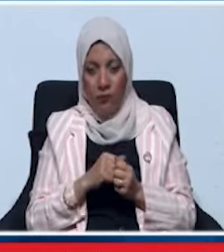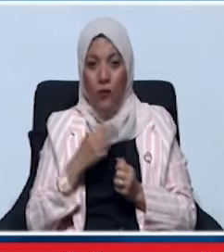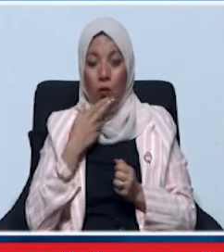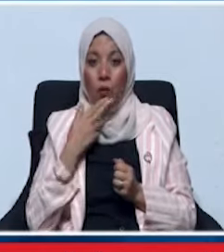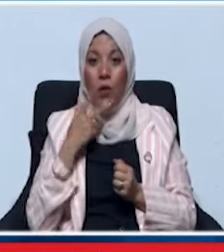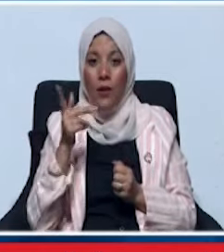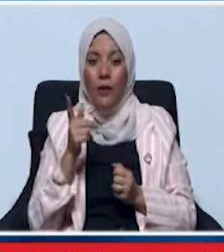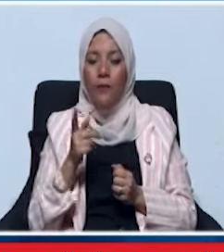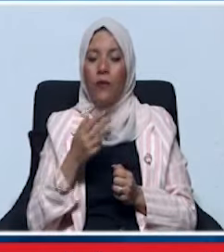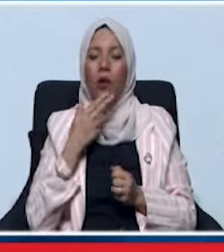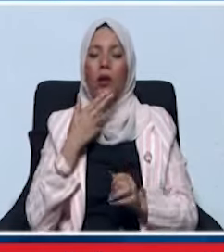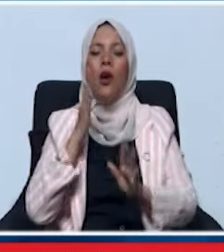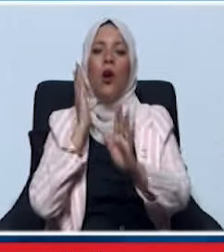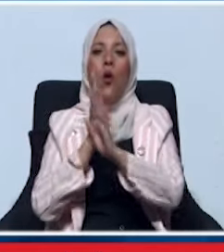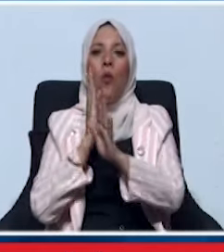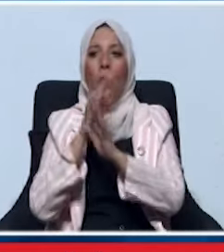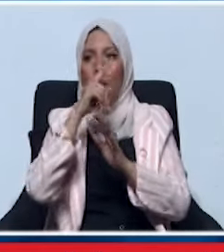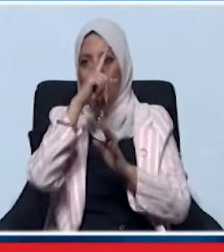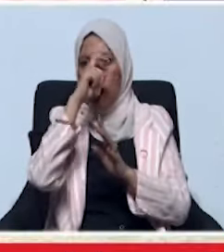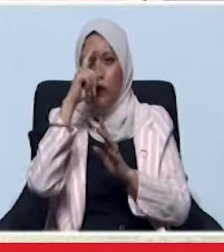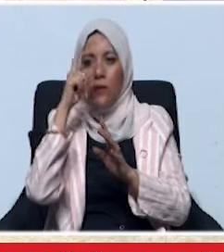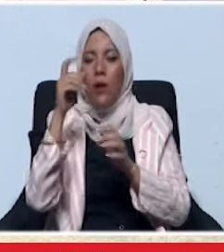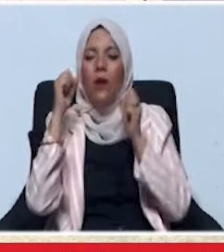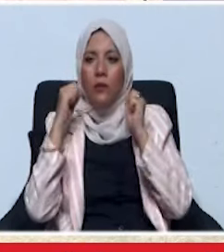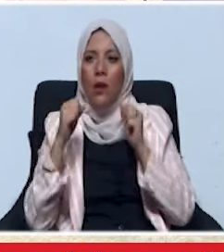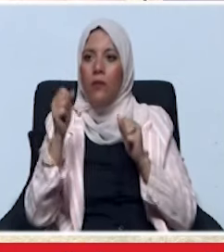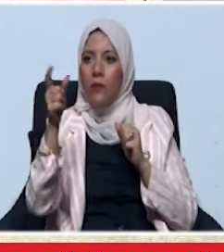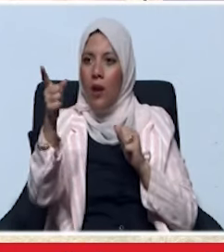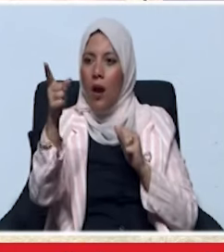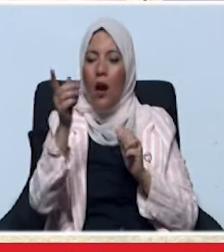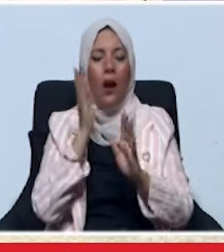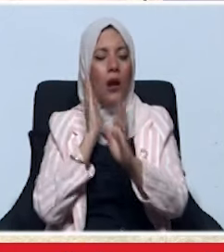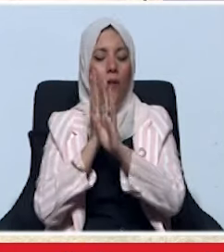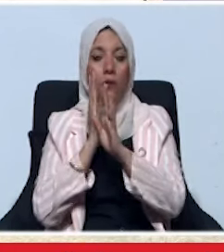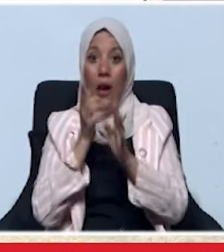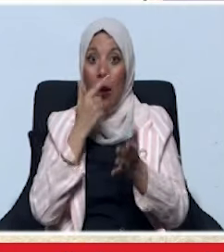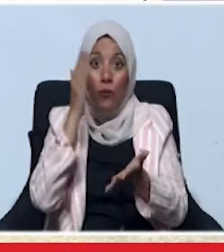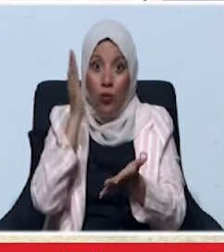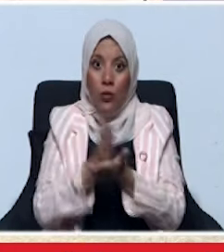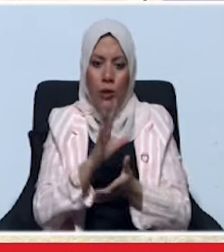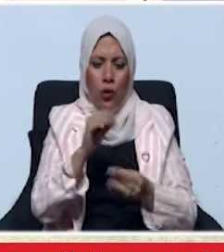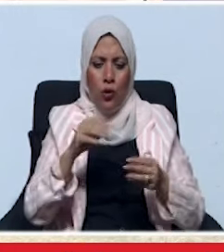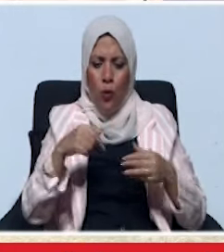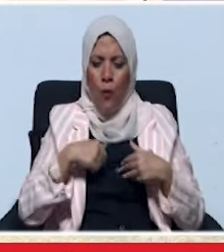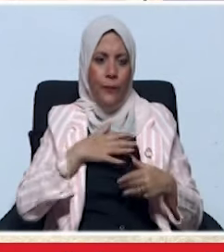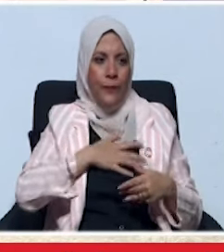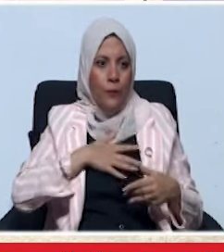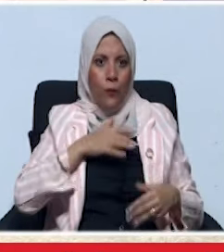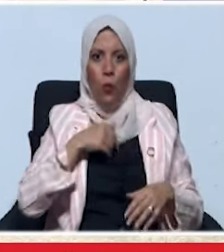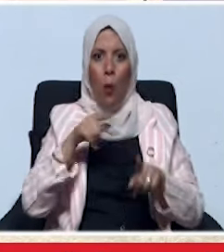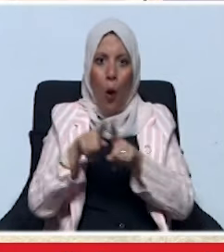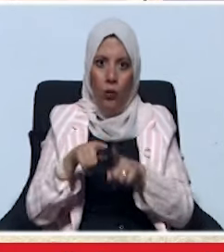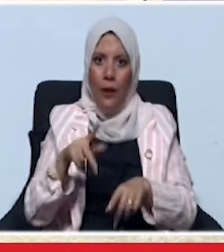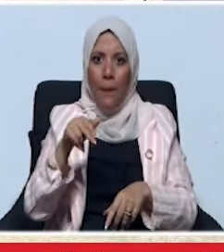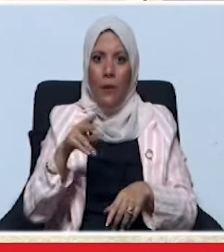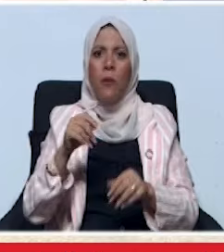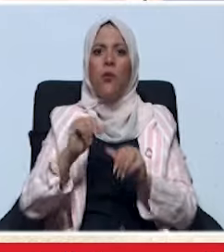ده ممثل صعب يتكرر. طبعا طبعا كان حلو. صعب يتكرر، تصدقه على طول وتحس انه اخوك، تحس انه ابنك، تحس انه حد من